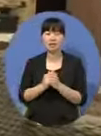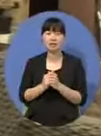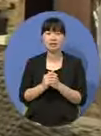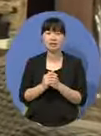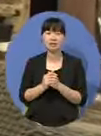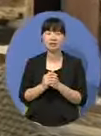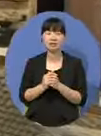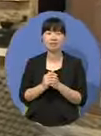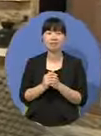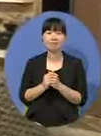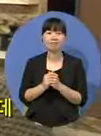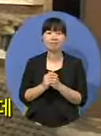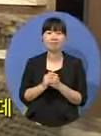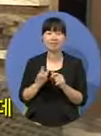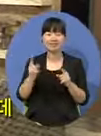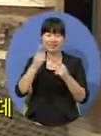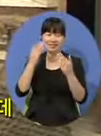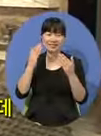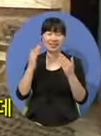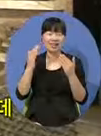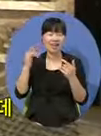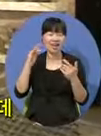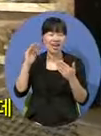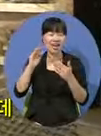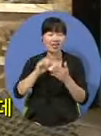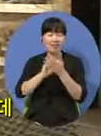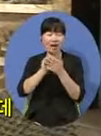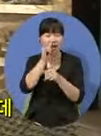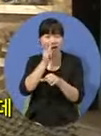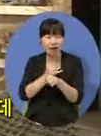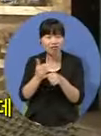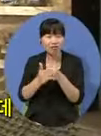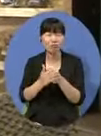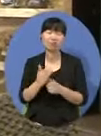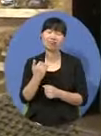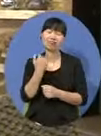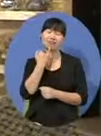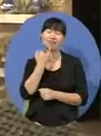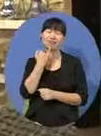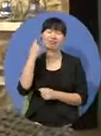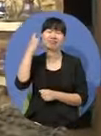끝인 줄 알았어요. 이제 대학 왔으니까, 아, 됐다 했는데, 막상 이제 집도 구하려고.